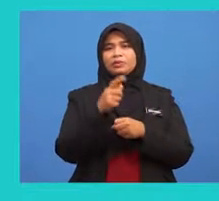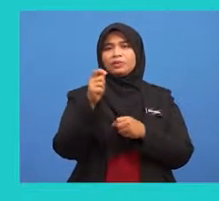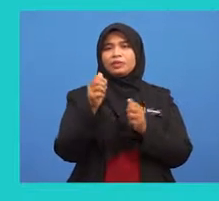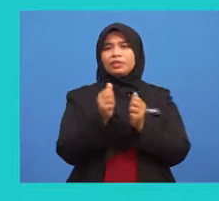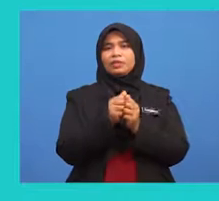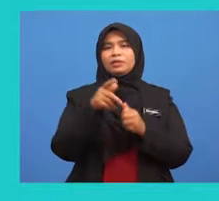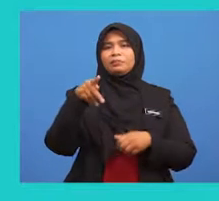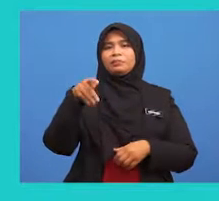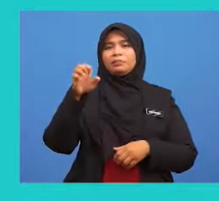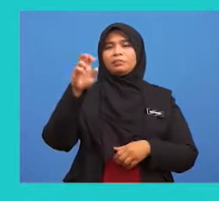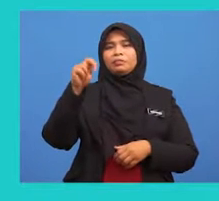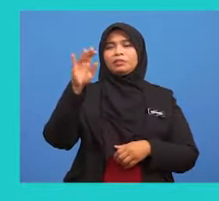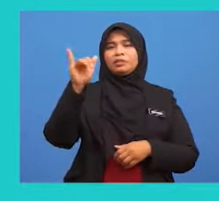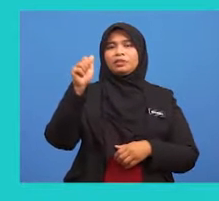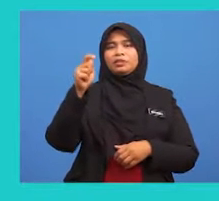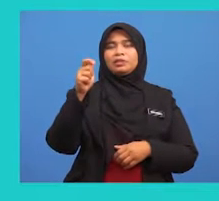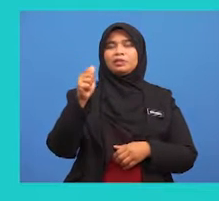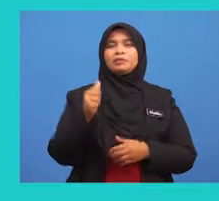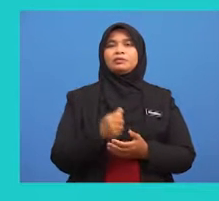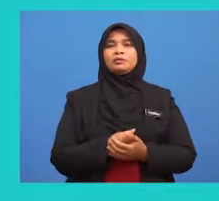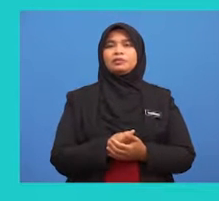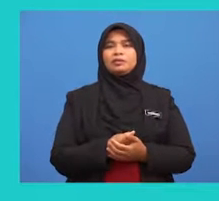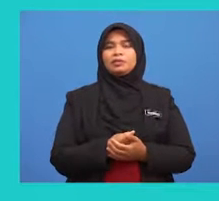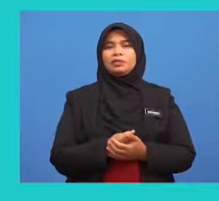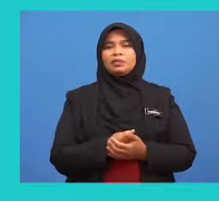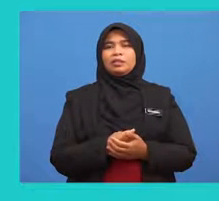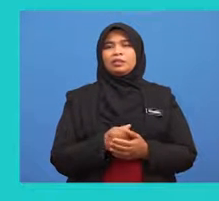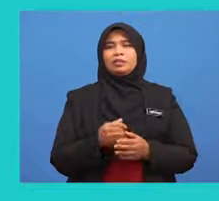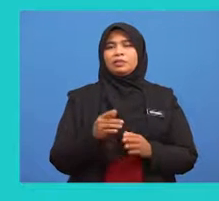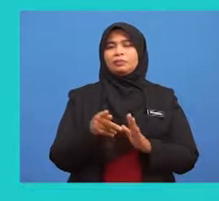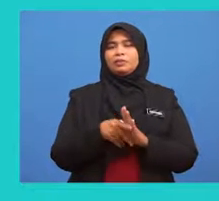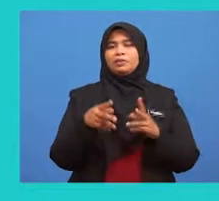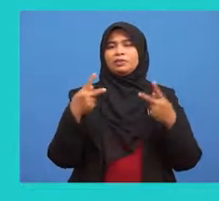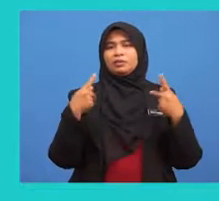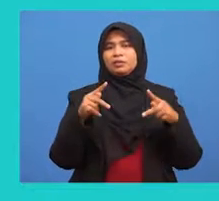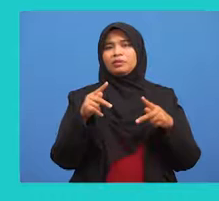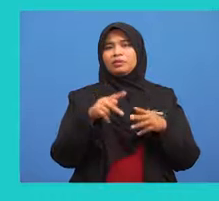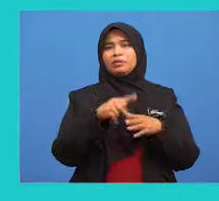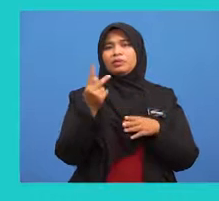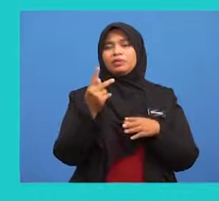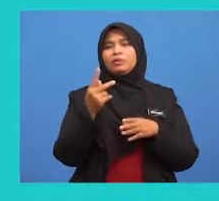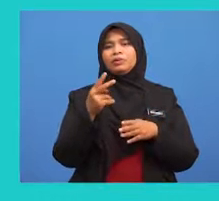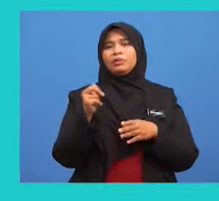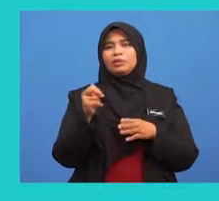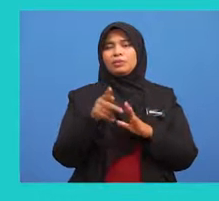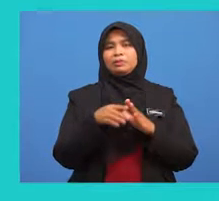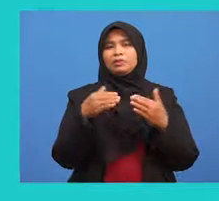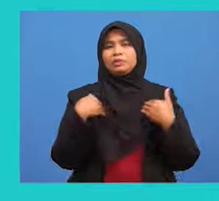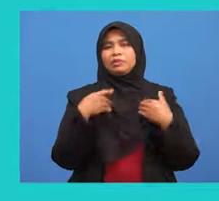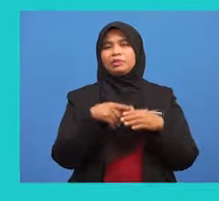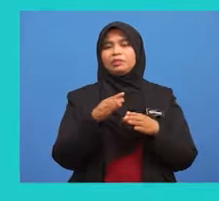ialah item kos pengeluaran berada di bahagian bawah sekali akaun